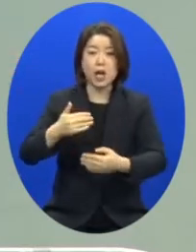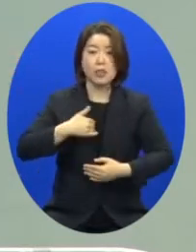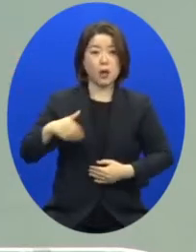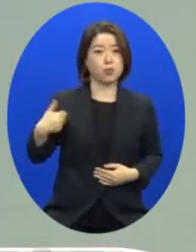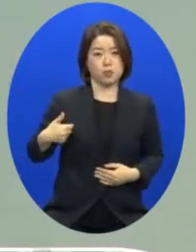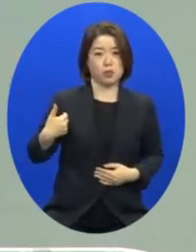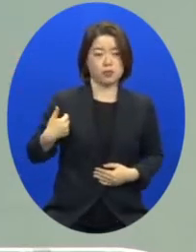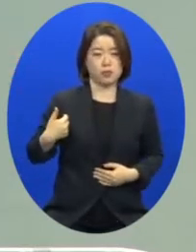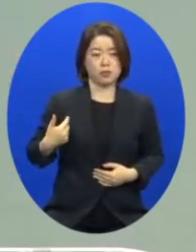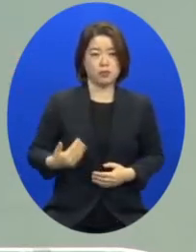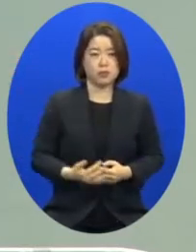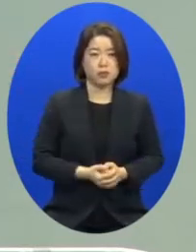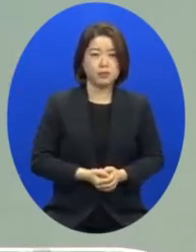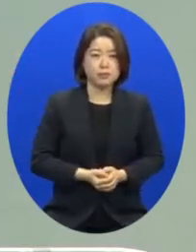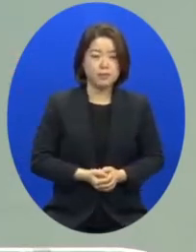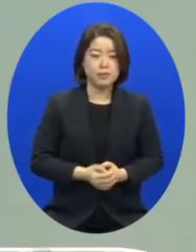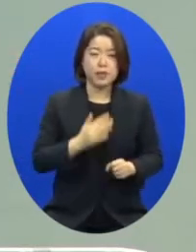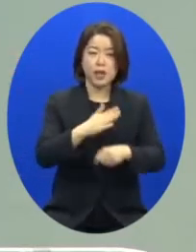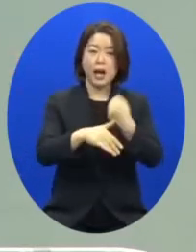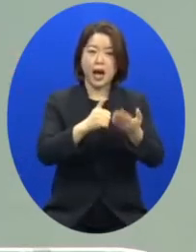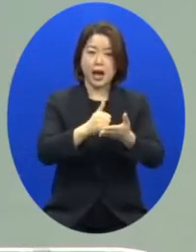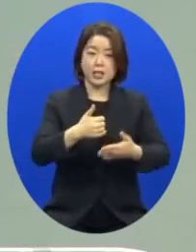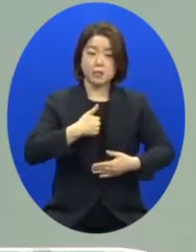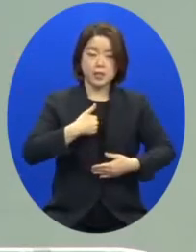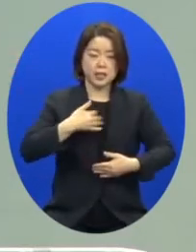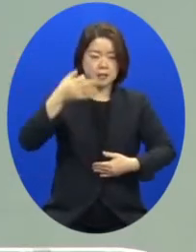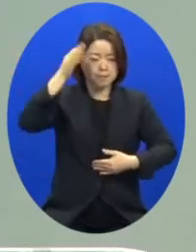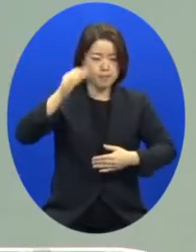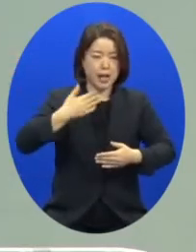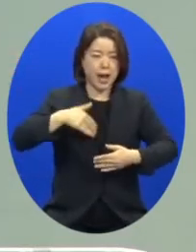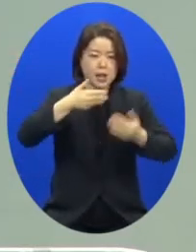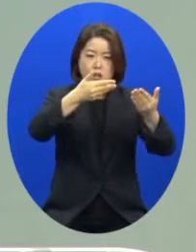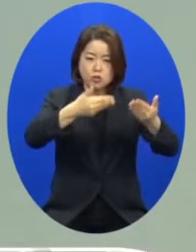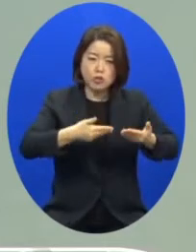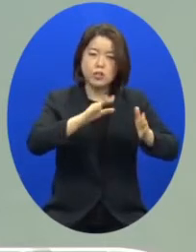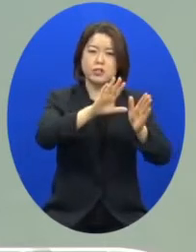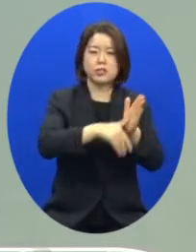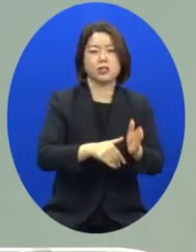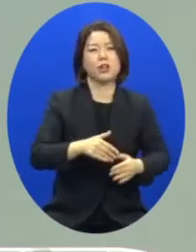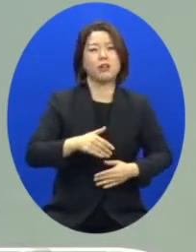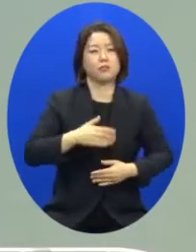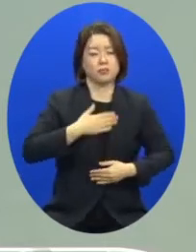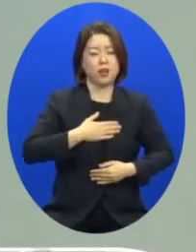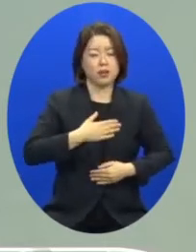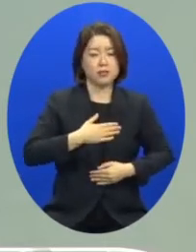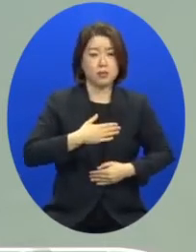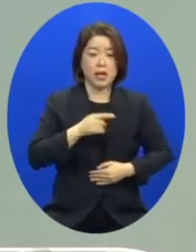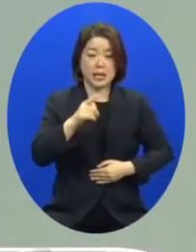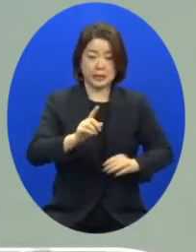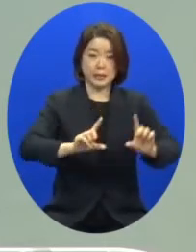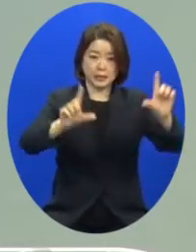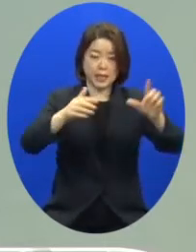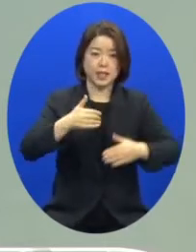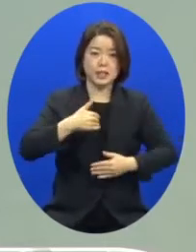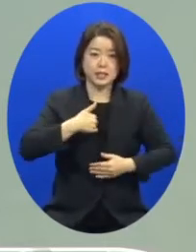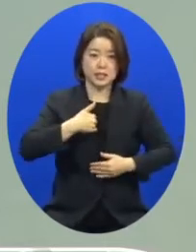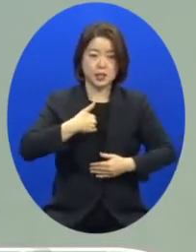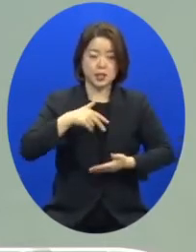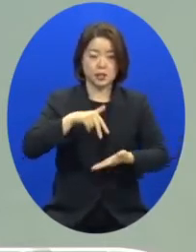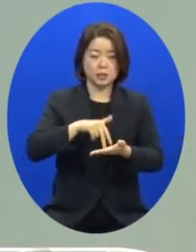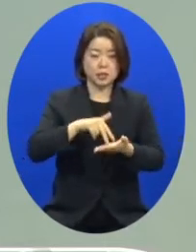몰랐어요 하나님께서 저에게 깨어져 주셔야 알게 됐어요 그날이 저에게 있어서 회심의